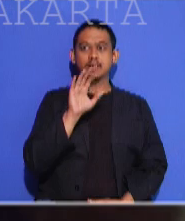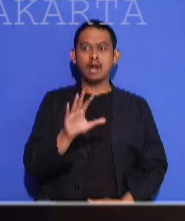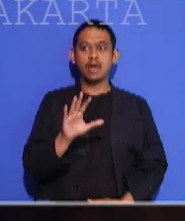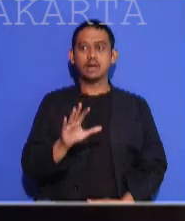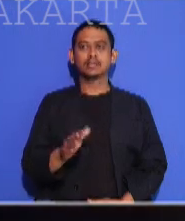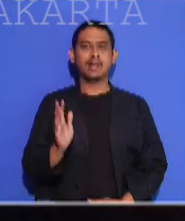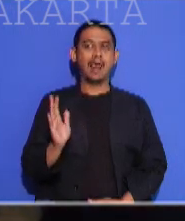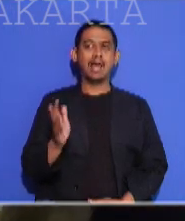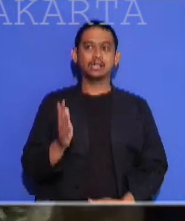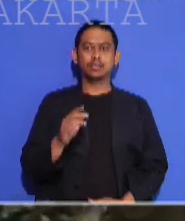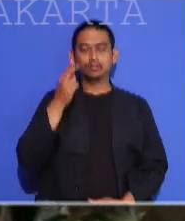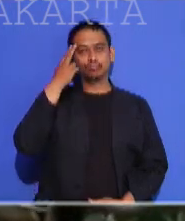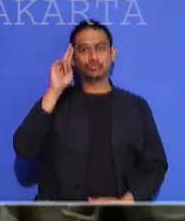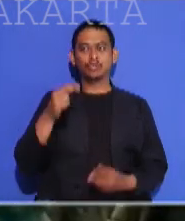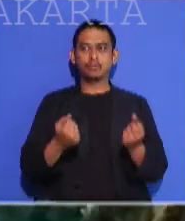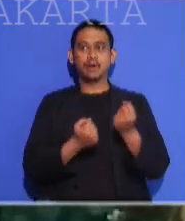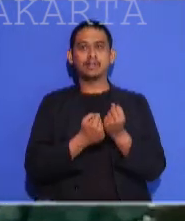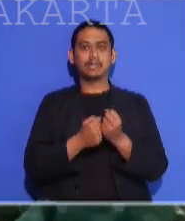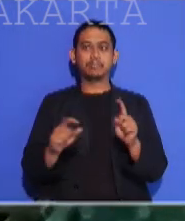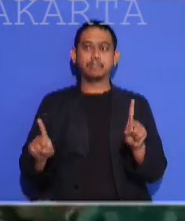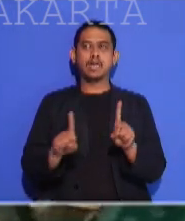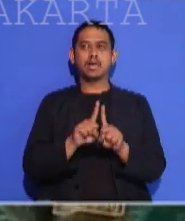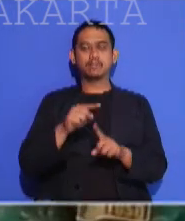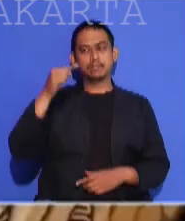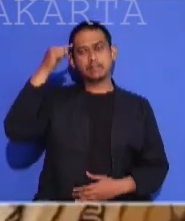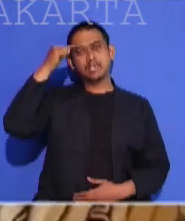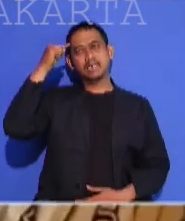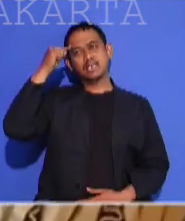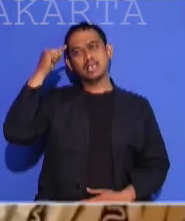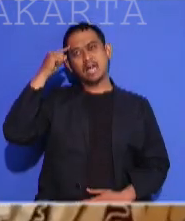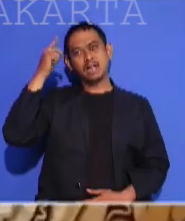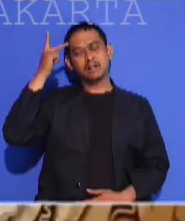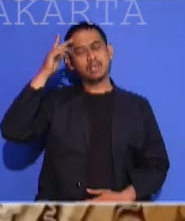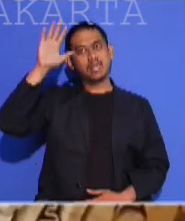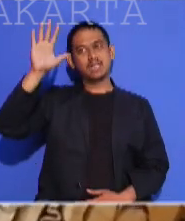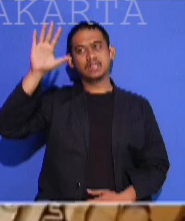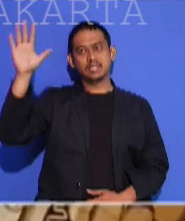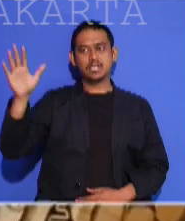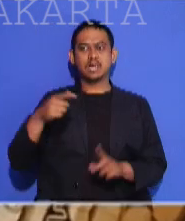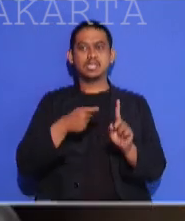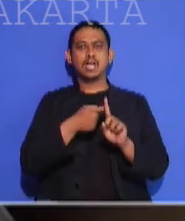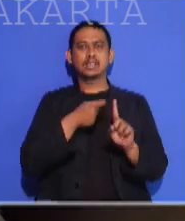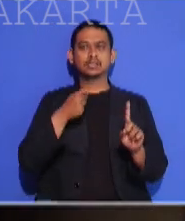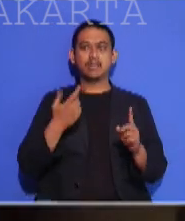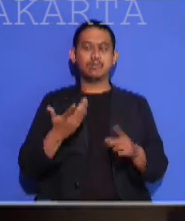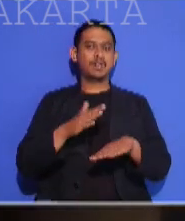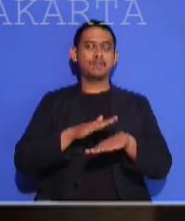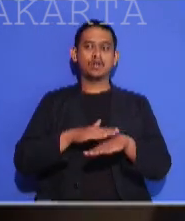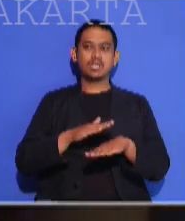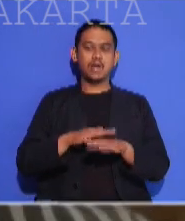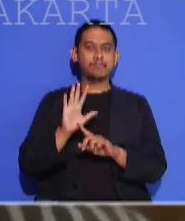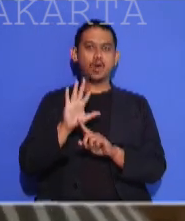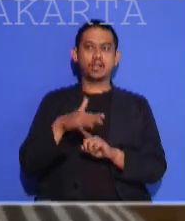membutuhkan dukungan serta pendampingan melalui pemikiran dan gagasan-gagasan kreatif dari dewan kebudayaan Bantul Upaya ini dilakukan guna